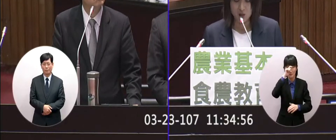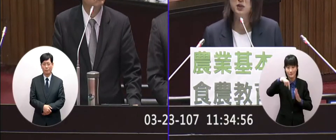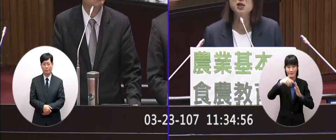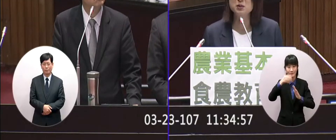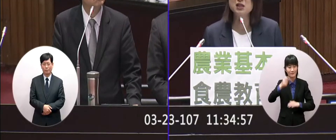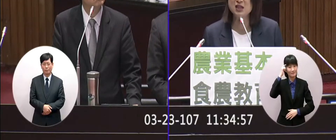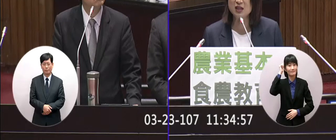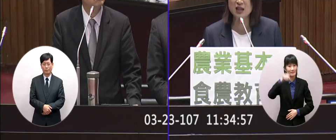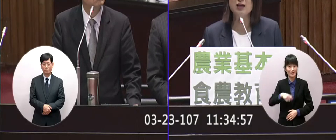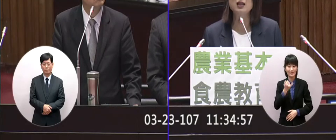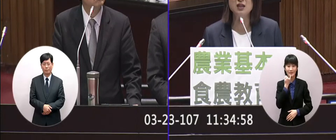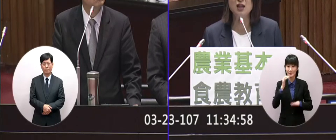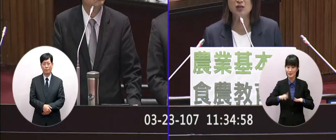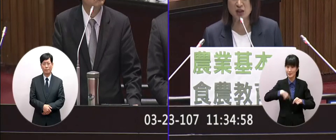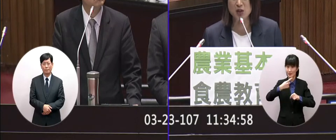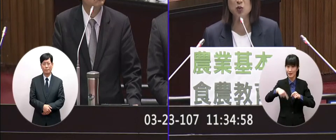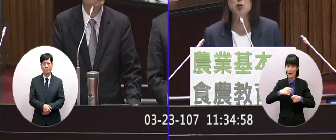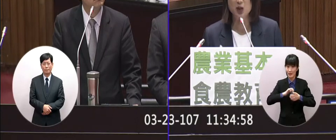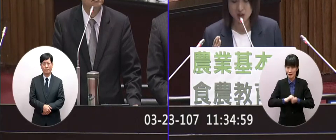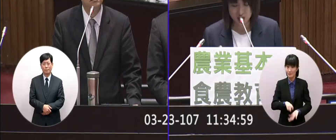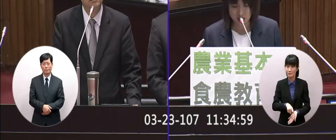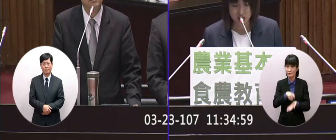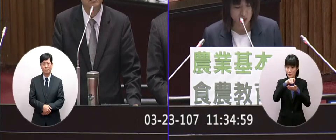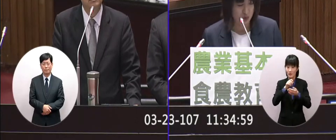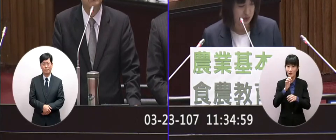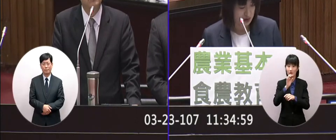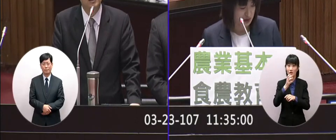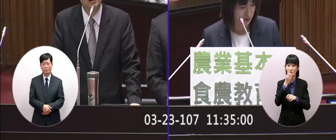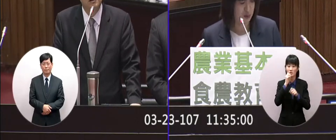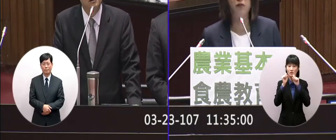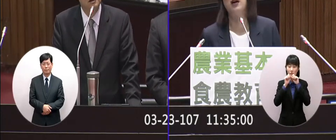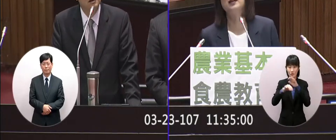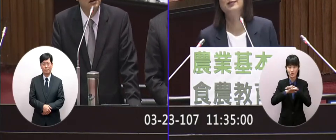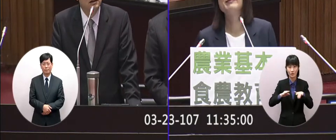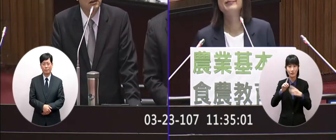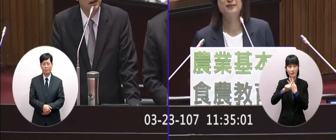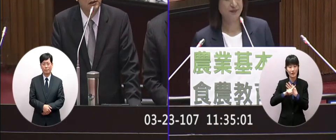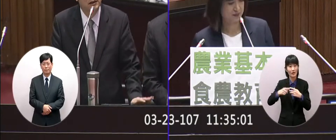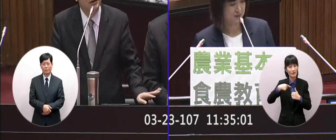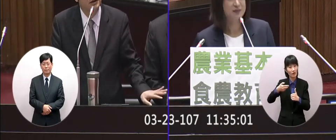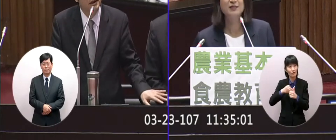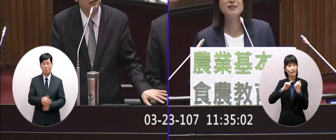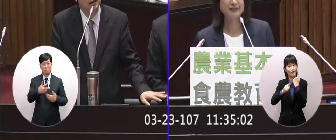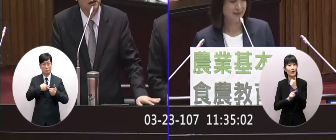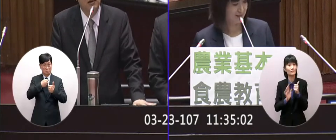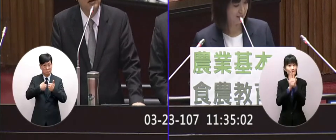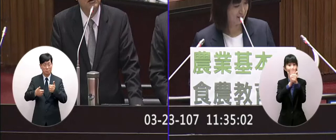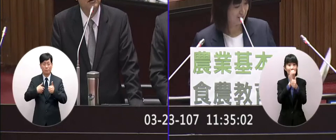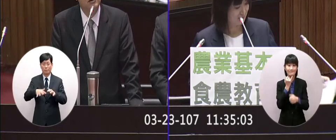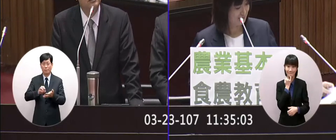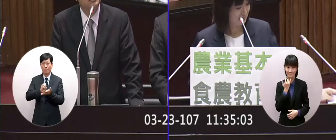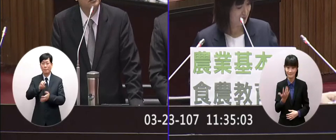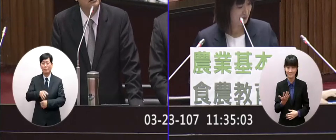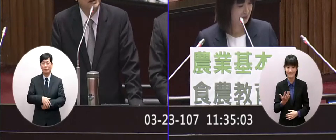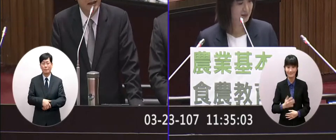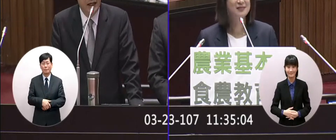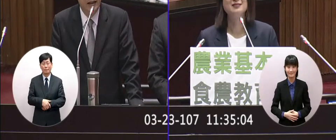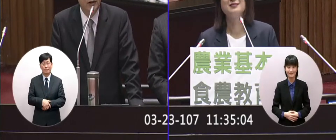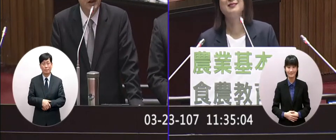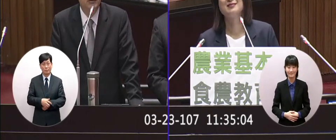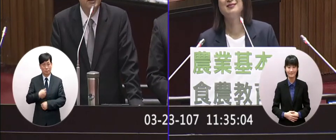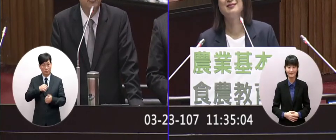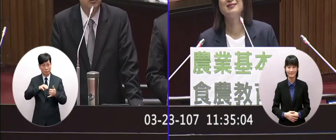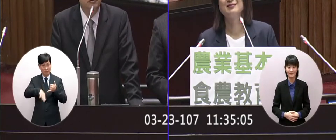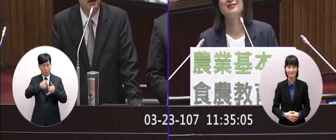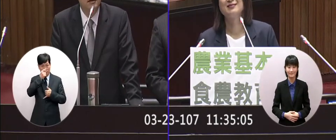诺，我们是不是今年一定要提出食农教育法。 蔡委员，我跟你报告，就是说在